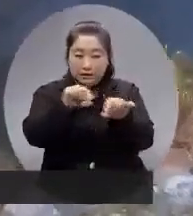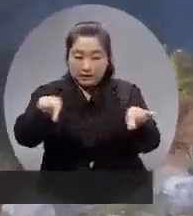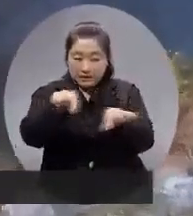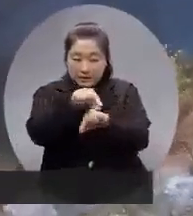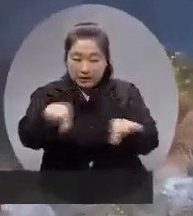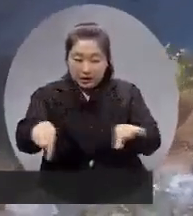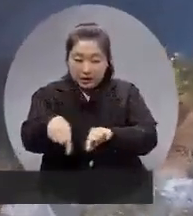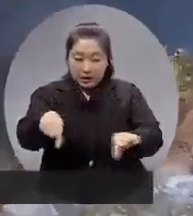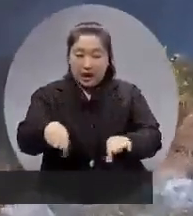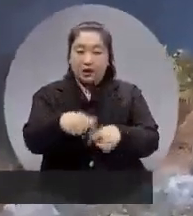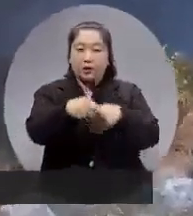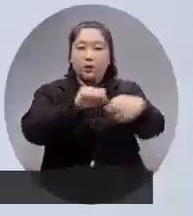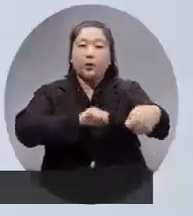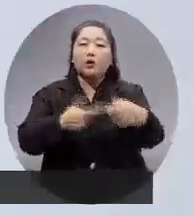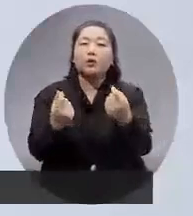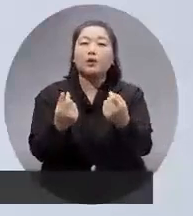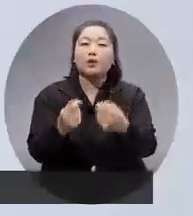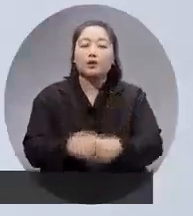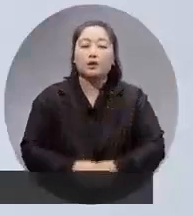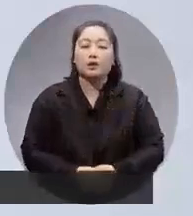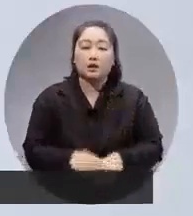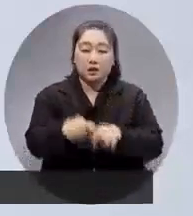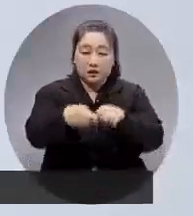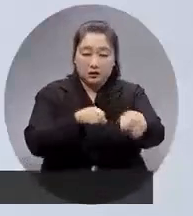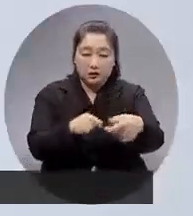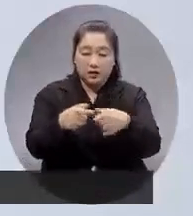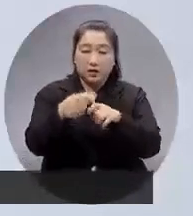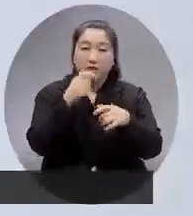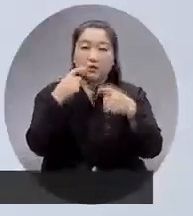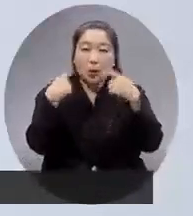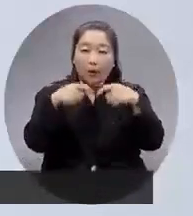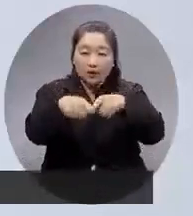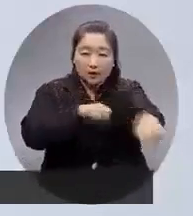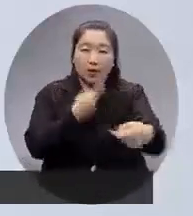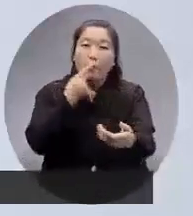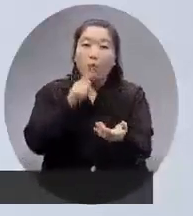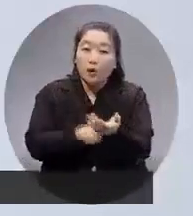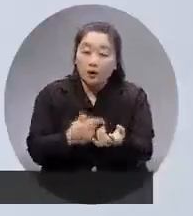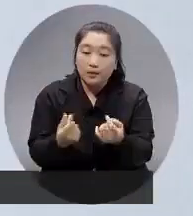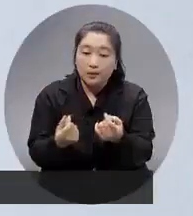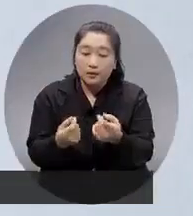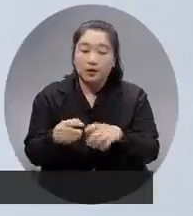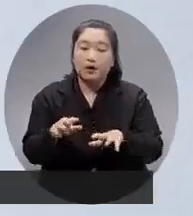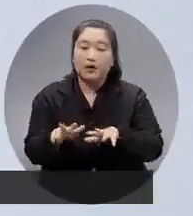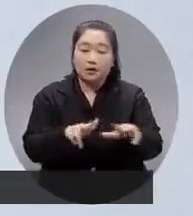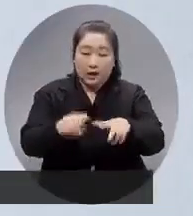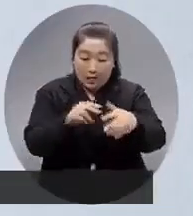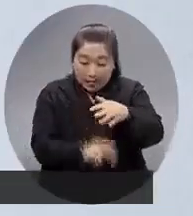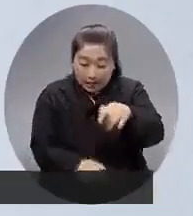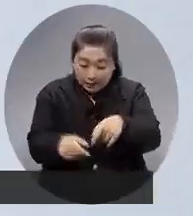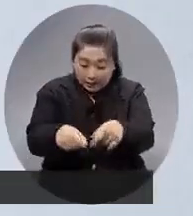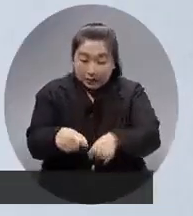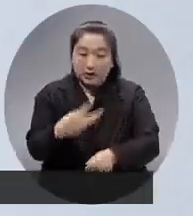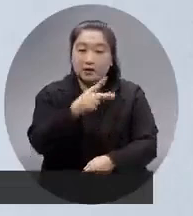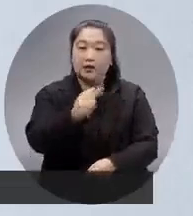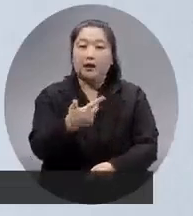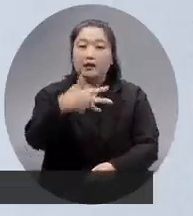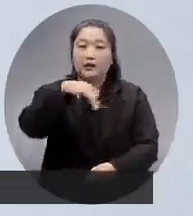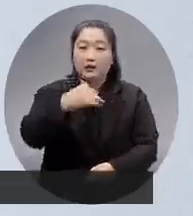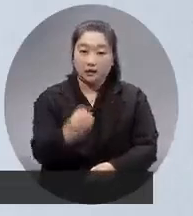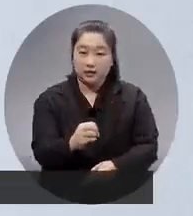그려진 종이와 같습니다 절취선이 있으면 종이를 찢기 쉬운 것처럼 땅 아래 있는 절취선이 바로